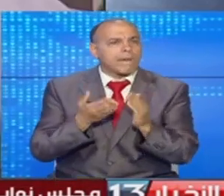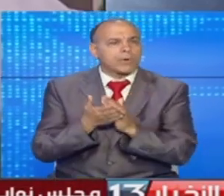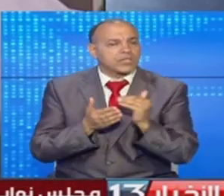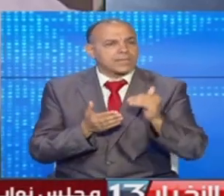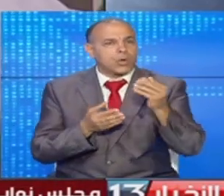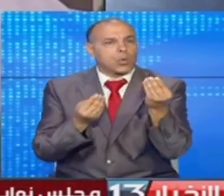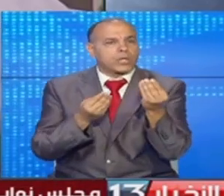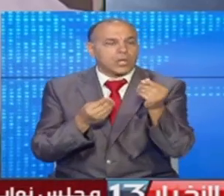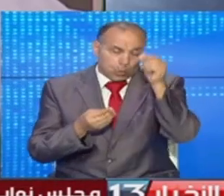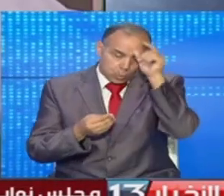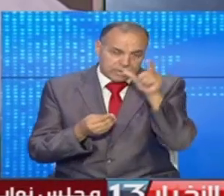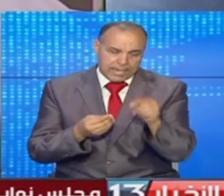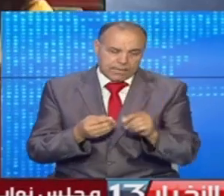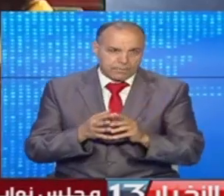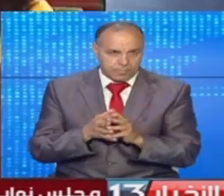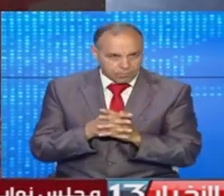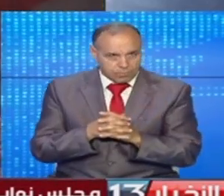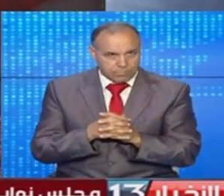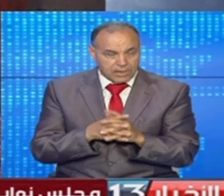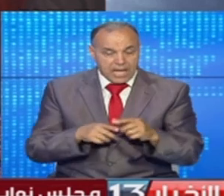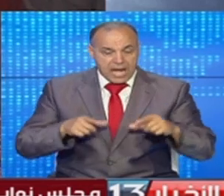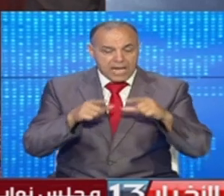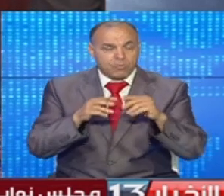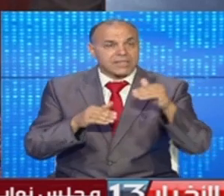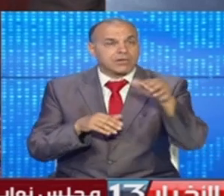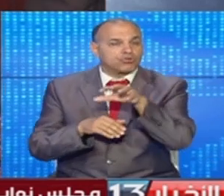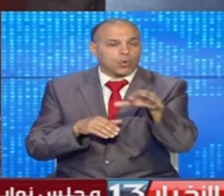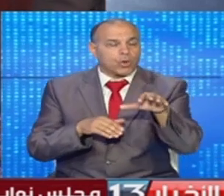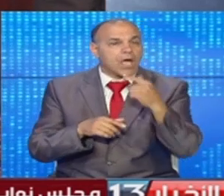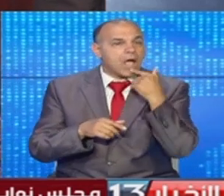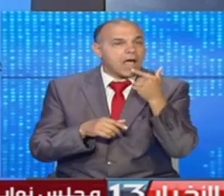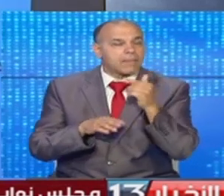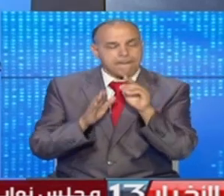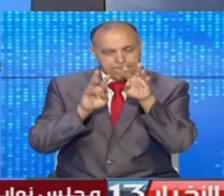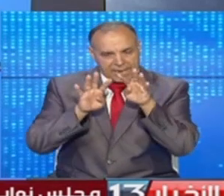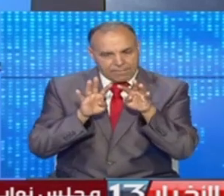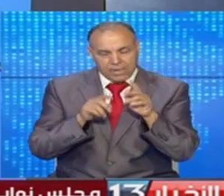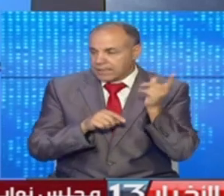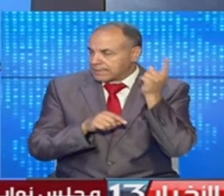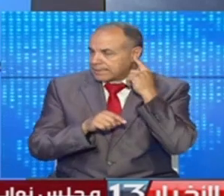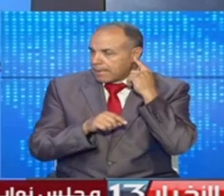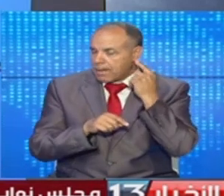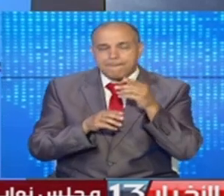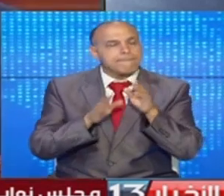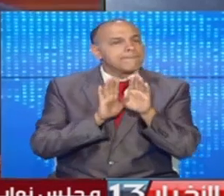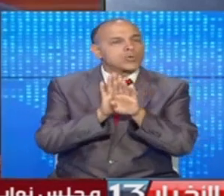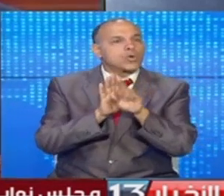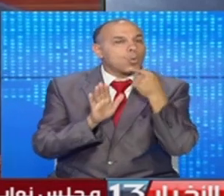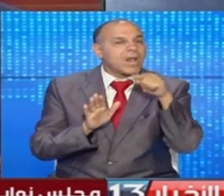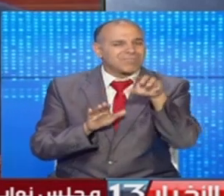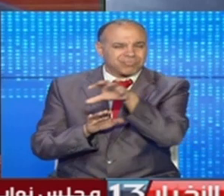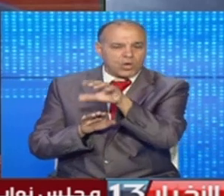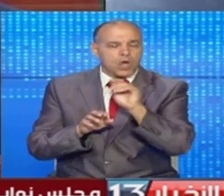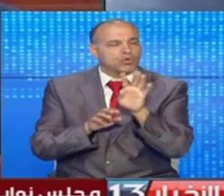التنموية في كافة جهات البلاد. لجنة التنمية الجهوية المحدثة صلب البرلمان كانت استمعت إلى ممثلين عن دواوين